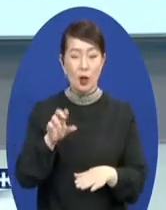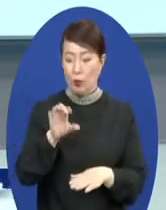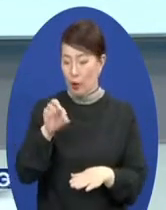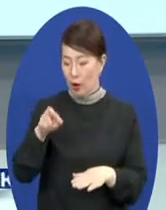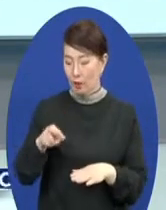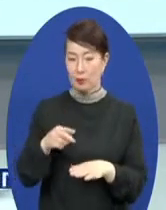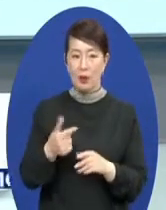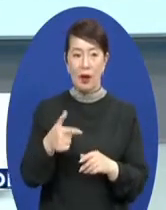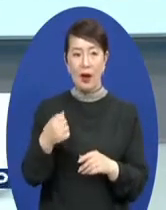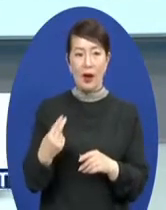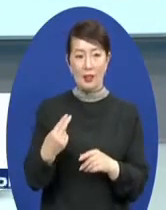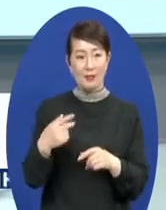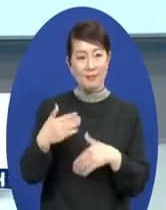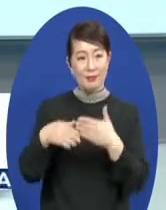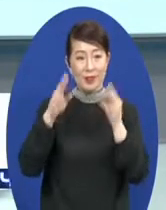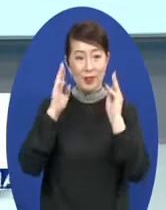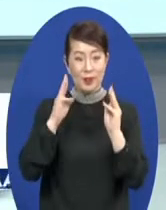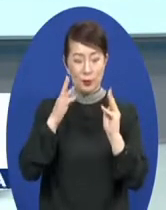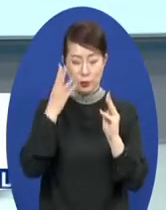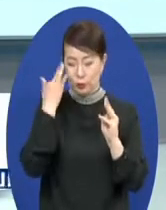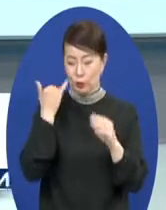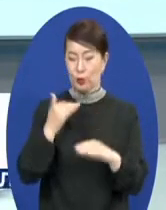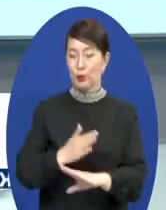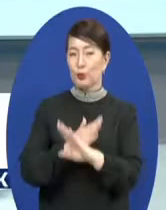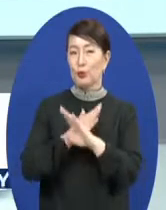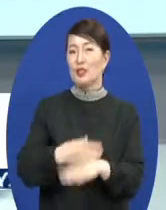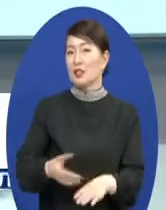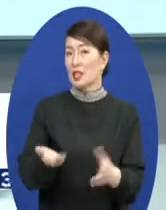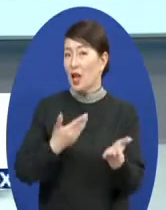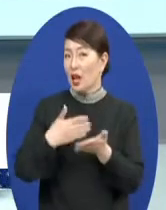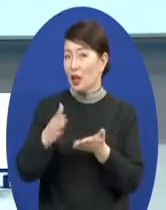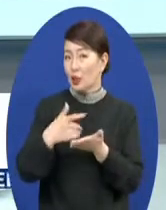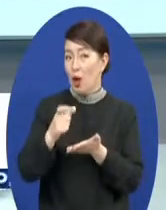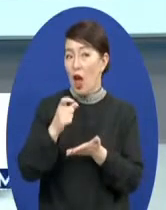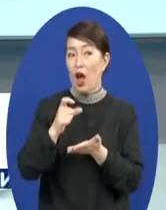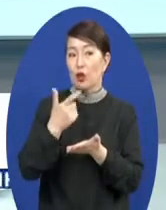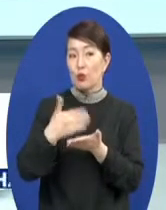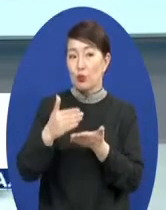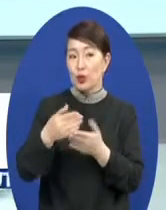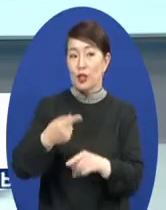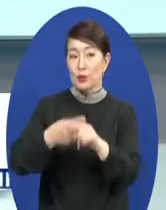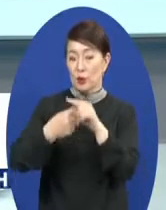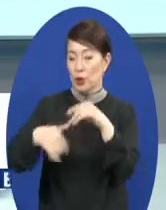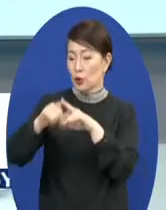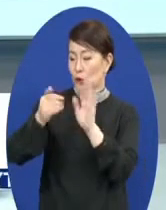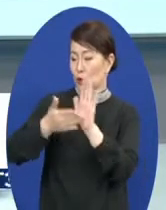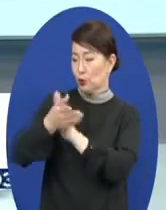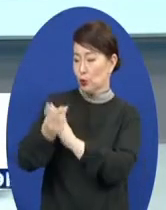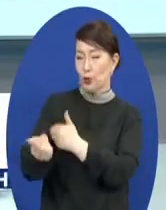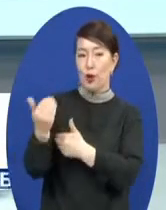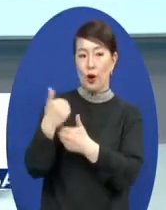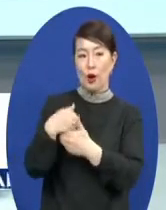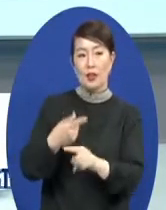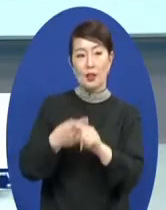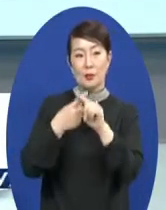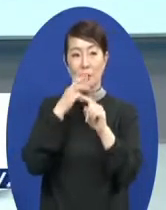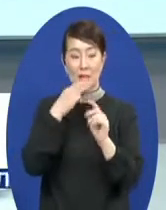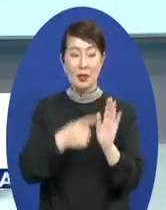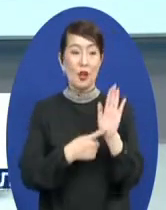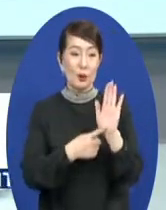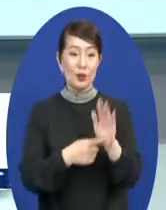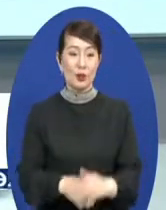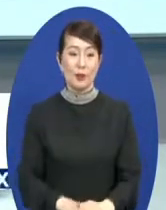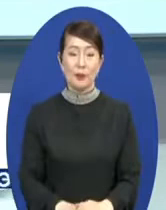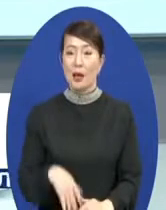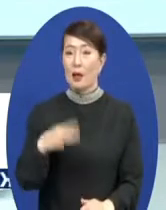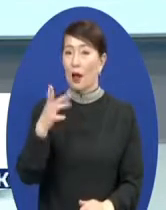За, бомбын гацаа шийдэгдэж олон сар огцсон буурсан экспортын хэмжээ нэмэгдэж улсын төсөвт төвлөрүүлэх орлого өсөх нааштай мэдээг албаныхан